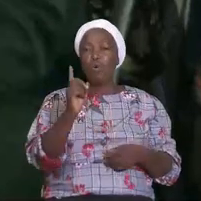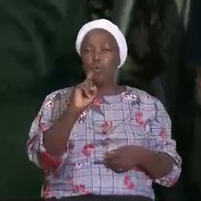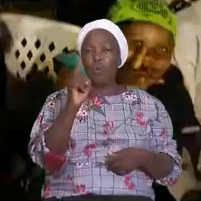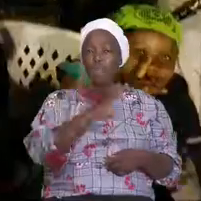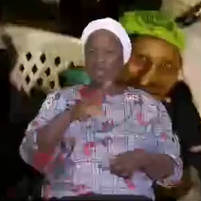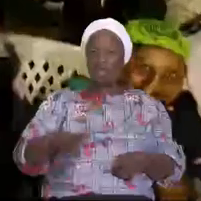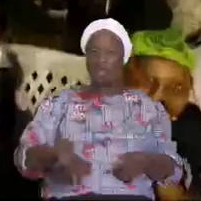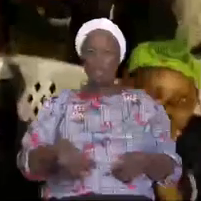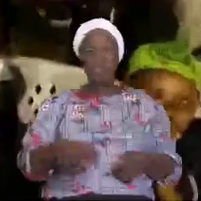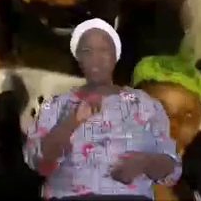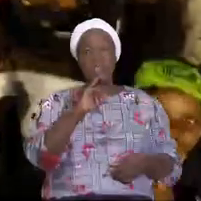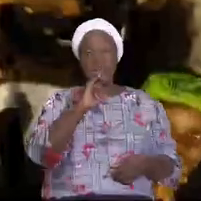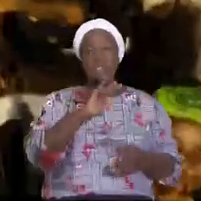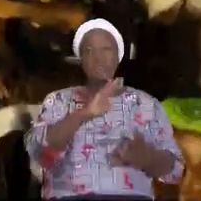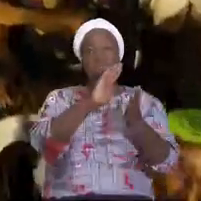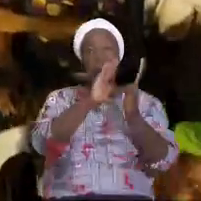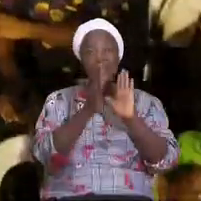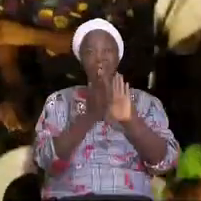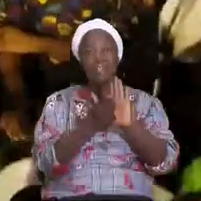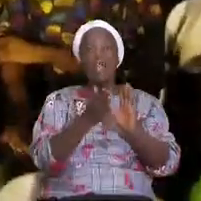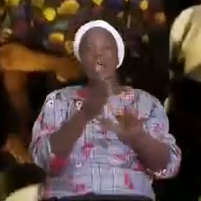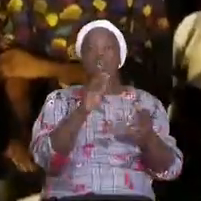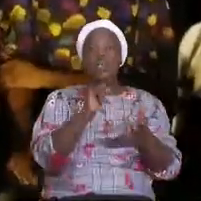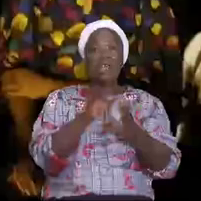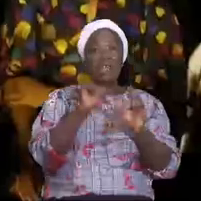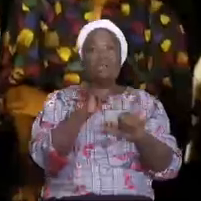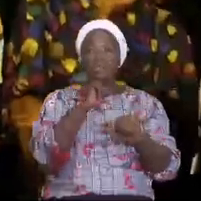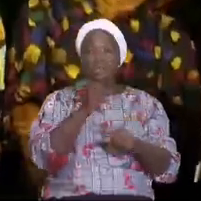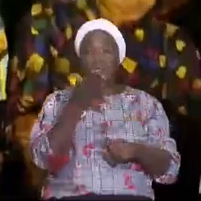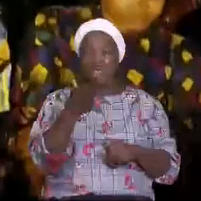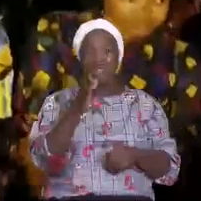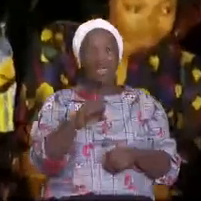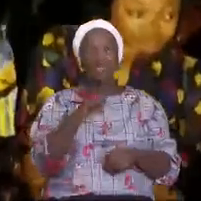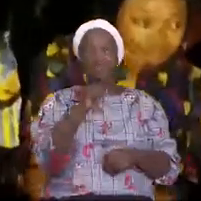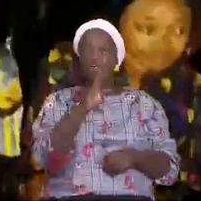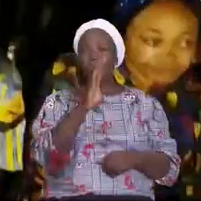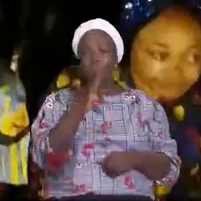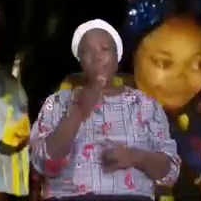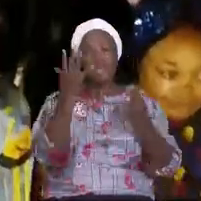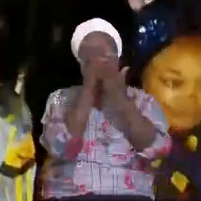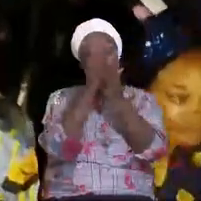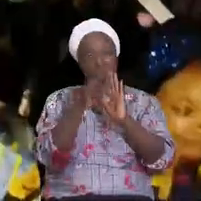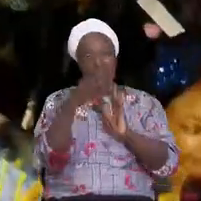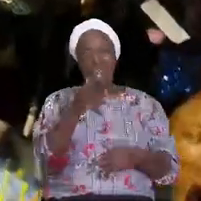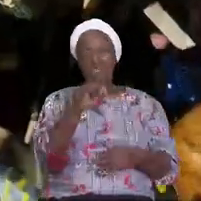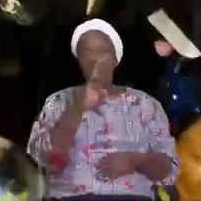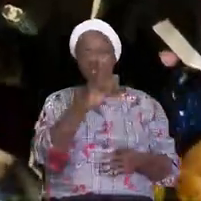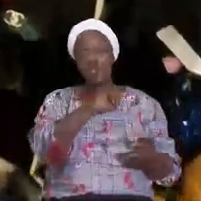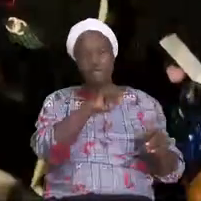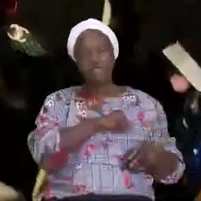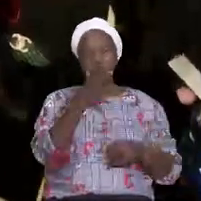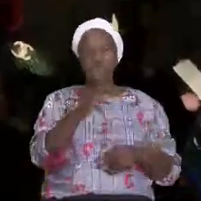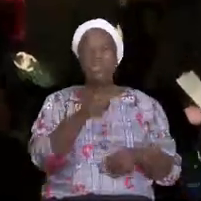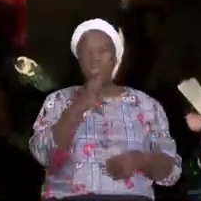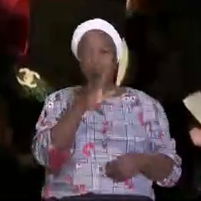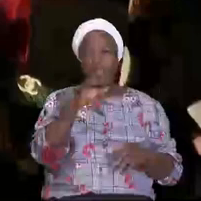Toute condamnation loin de ta vie. Là où Christ se trouve, il ne peut pas avoir les